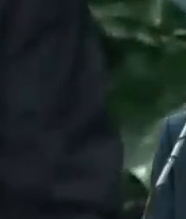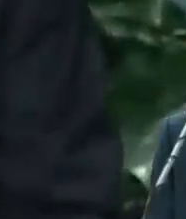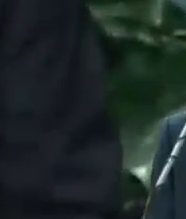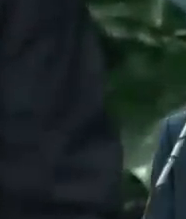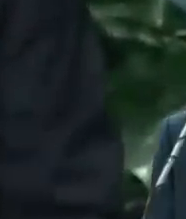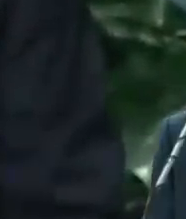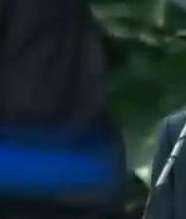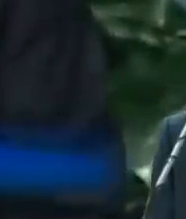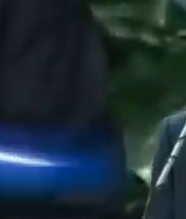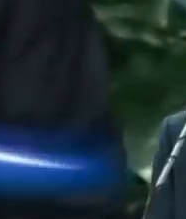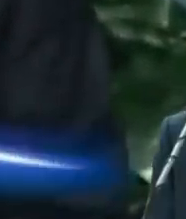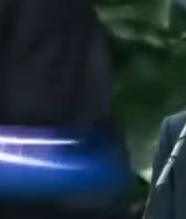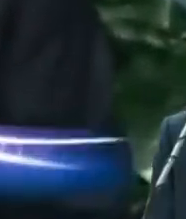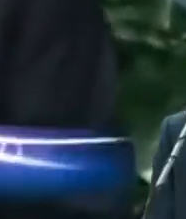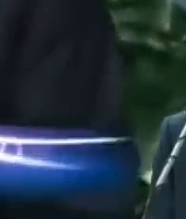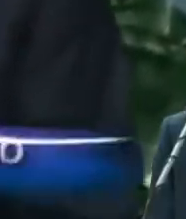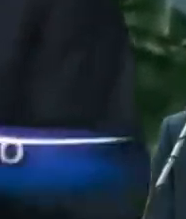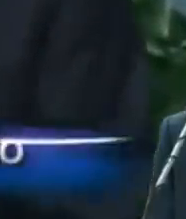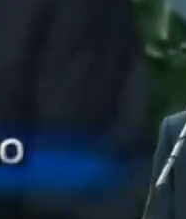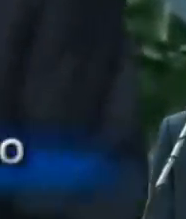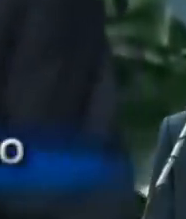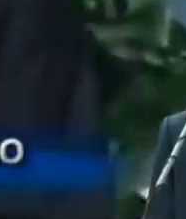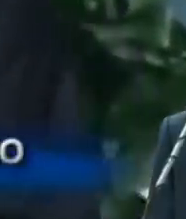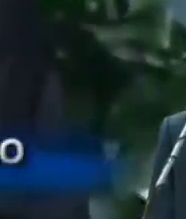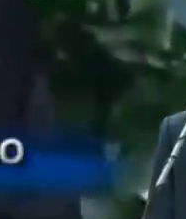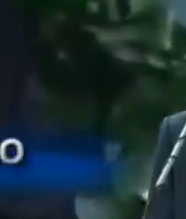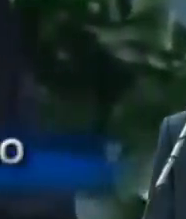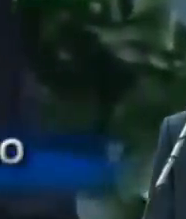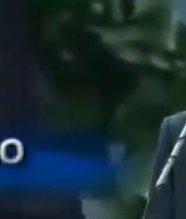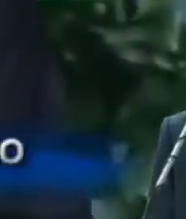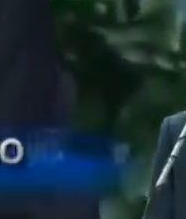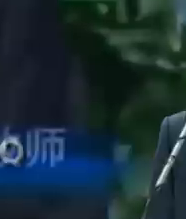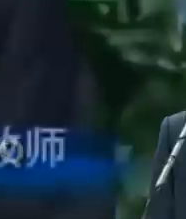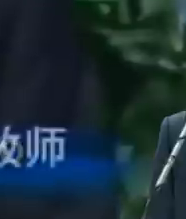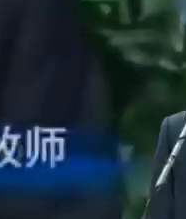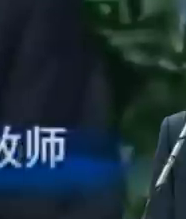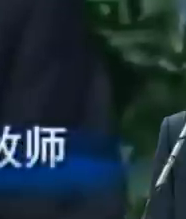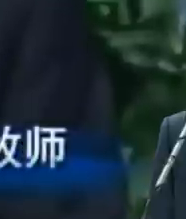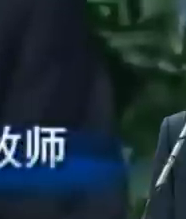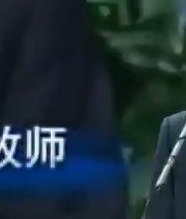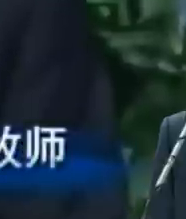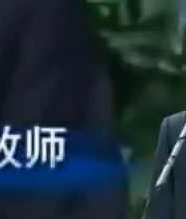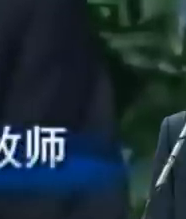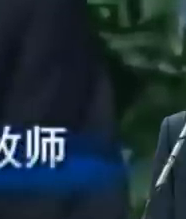한번 따라 말씀해 주시기 바랍니다. 예수님 때문에 나는 행복합니다.